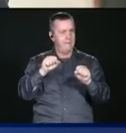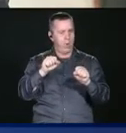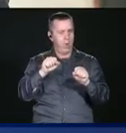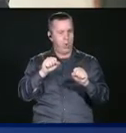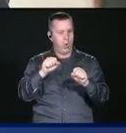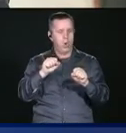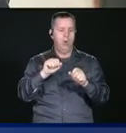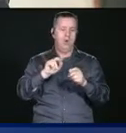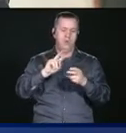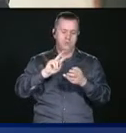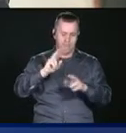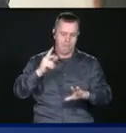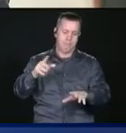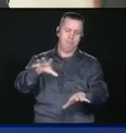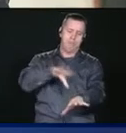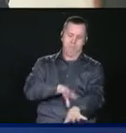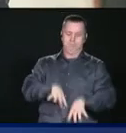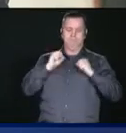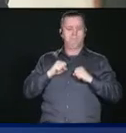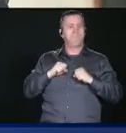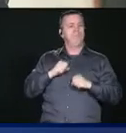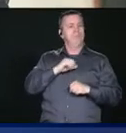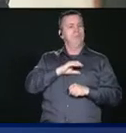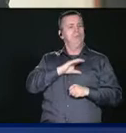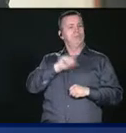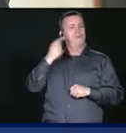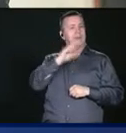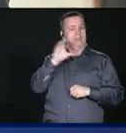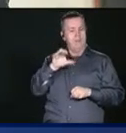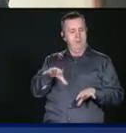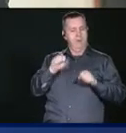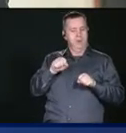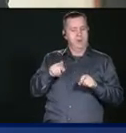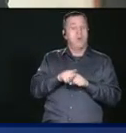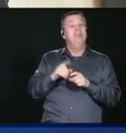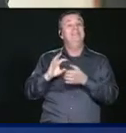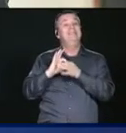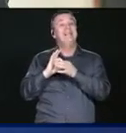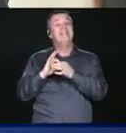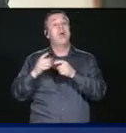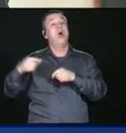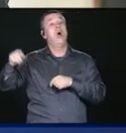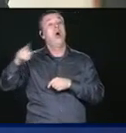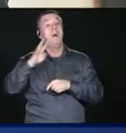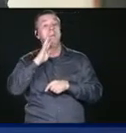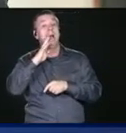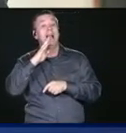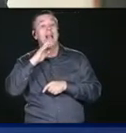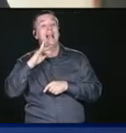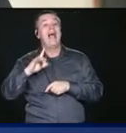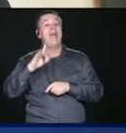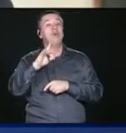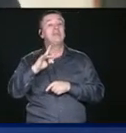nationaliser, renationaliser Air Canada comme en appel à la demande un syndicat local de